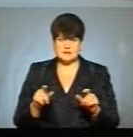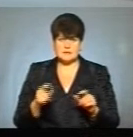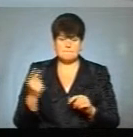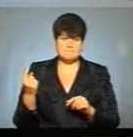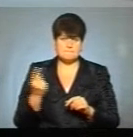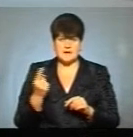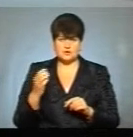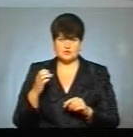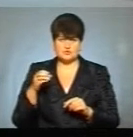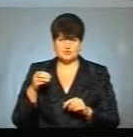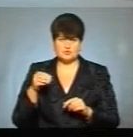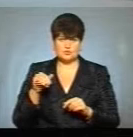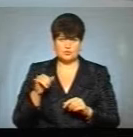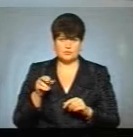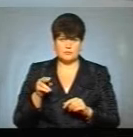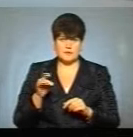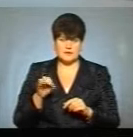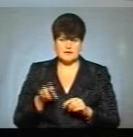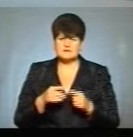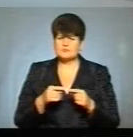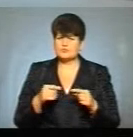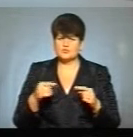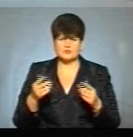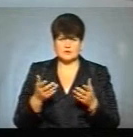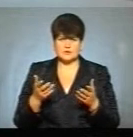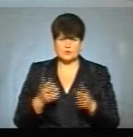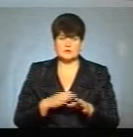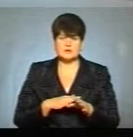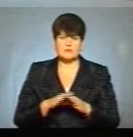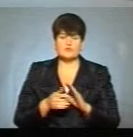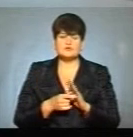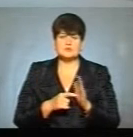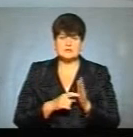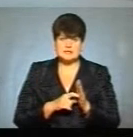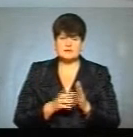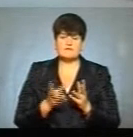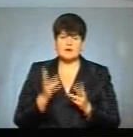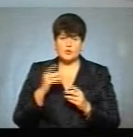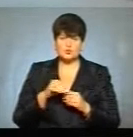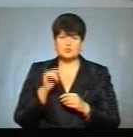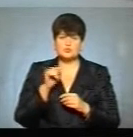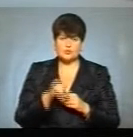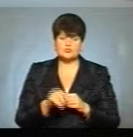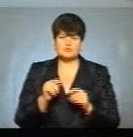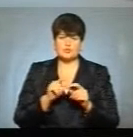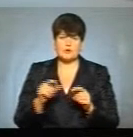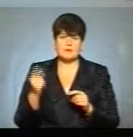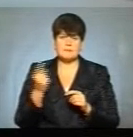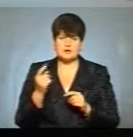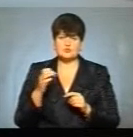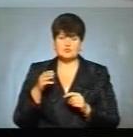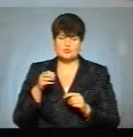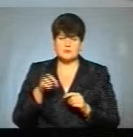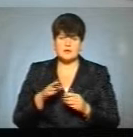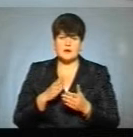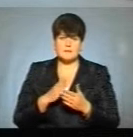1-го ступеня з будь-якою наповнюваністю класів за рахунок того, що школа 1-го ступеня має